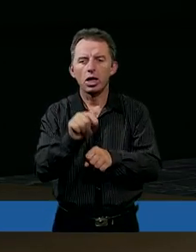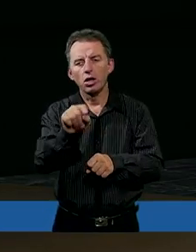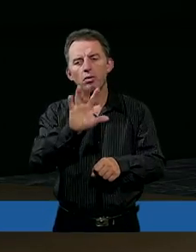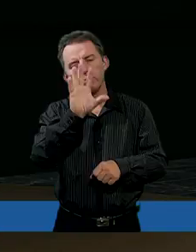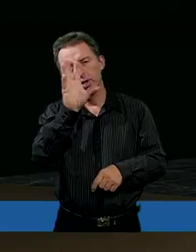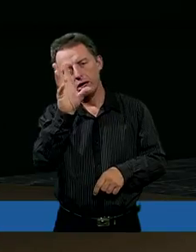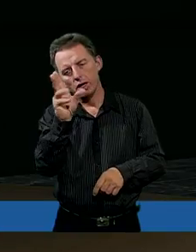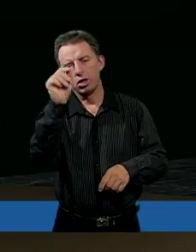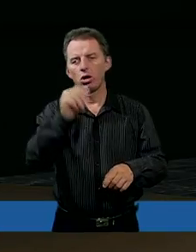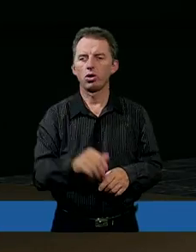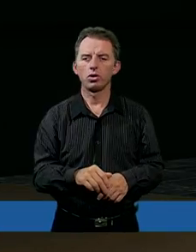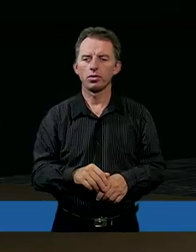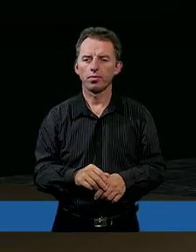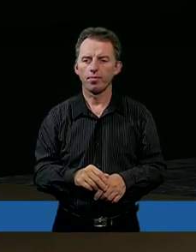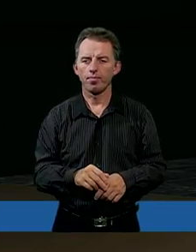Piękno,